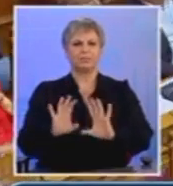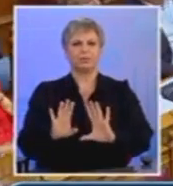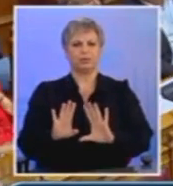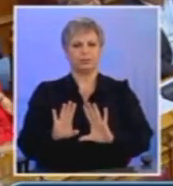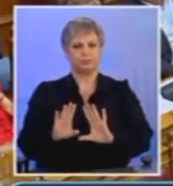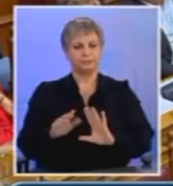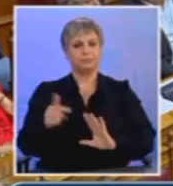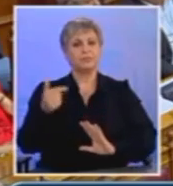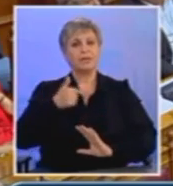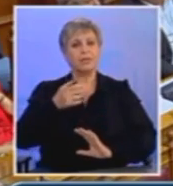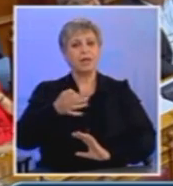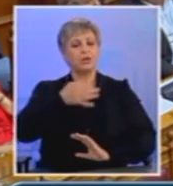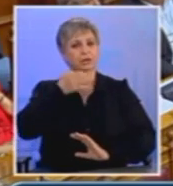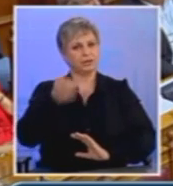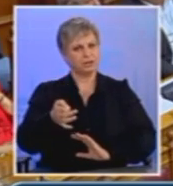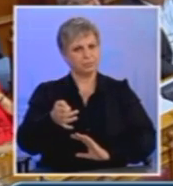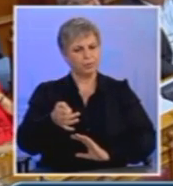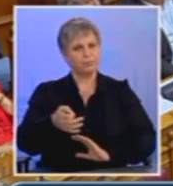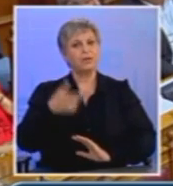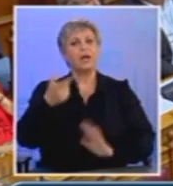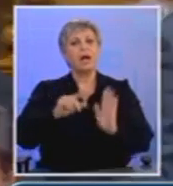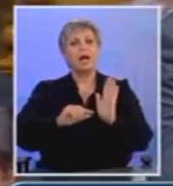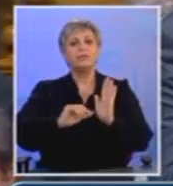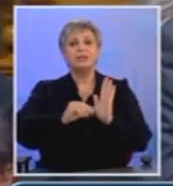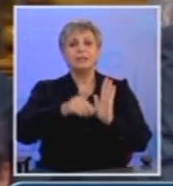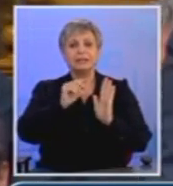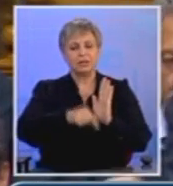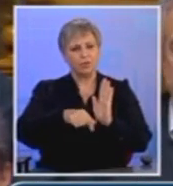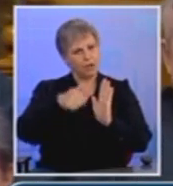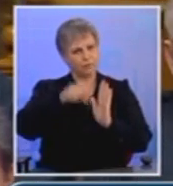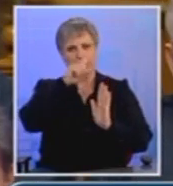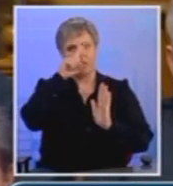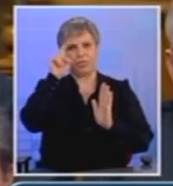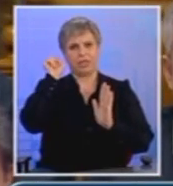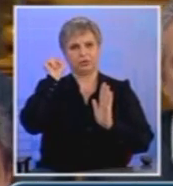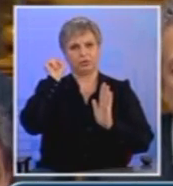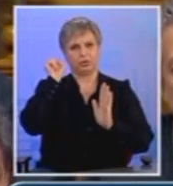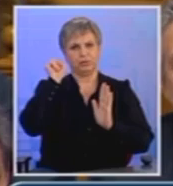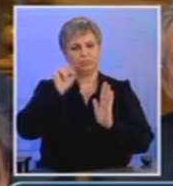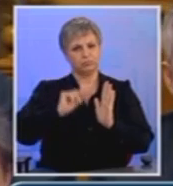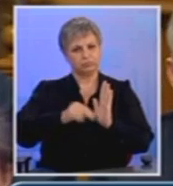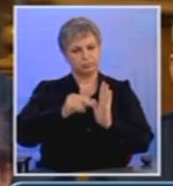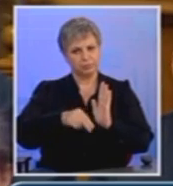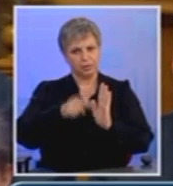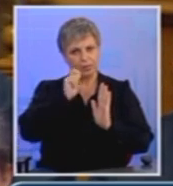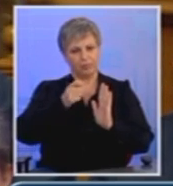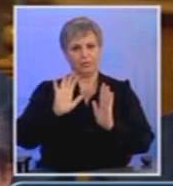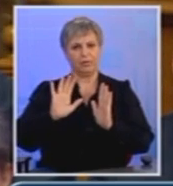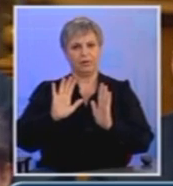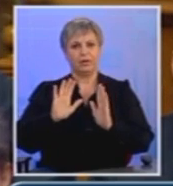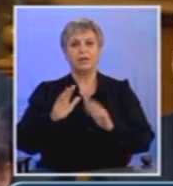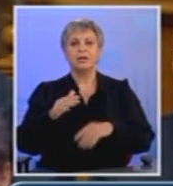το γεγονός ότι η συμφωνία που έχουμε μπροστά μας είναι δύσκολη συμφωνία παρά το